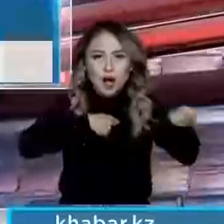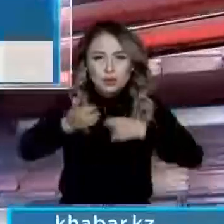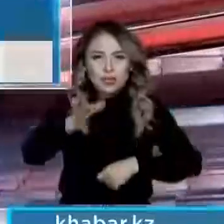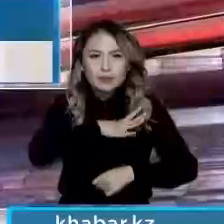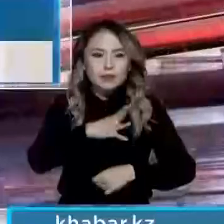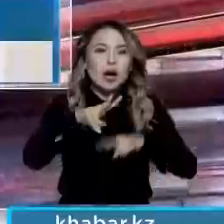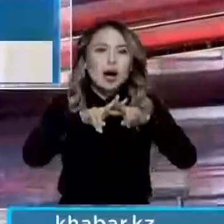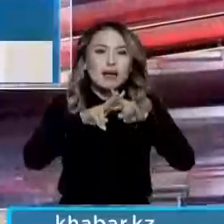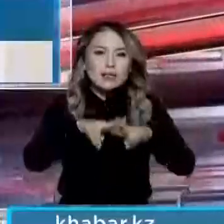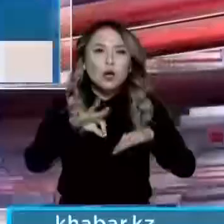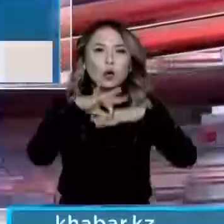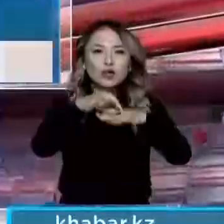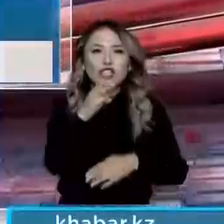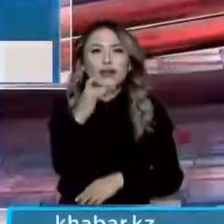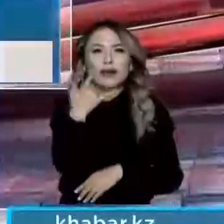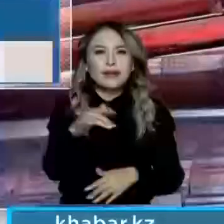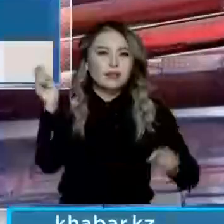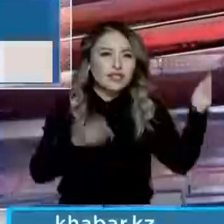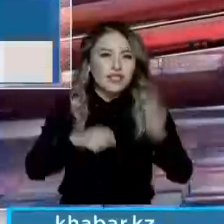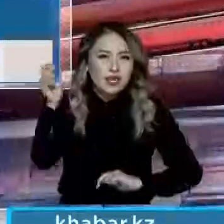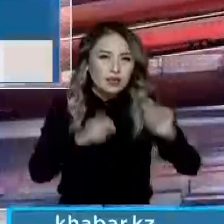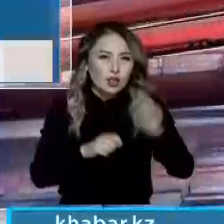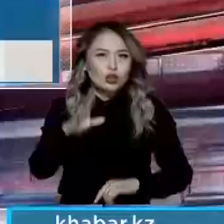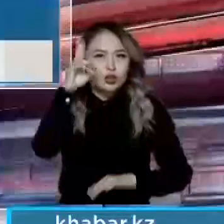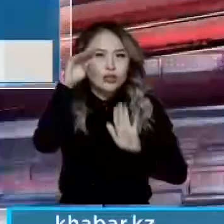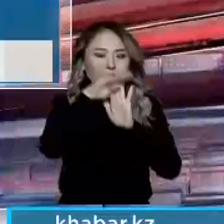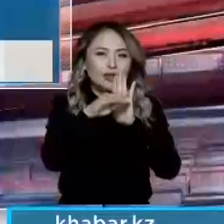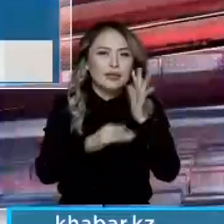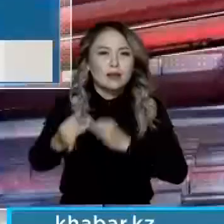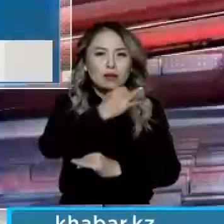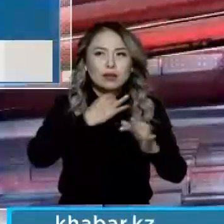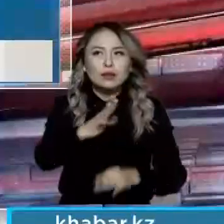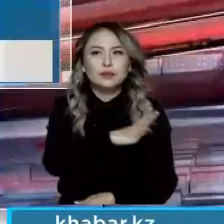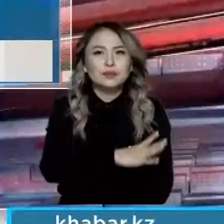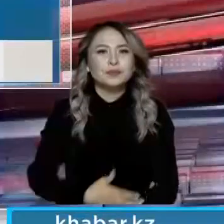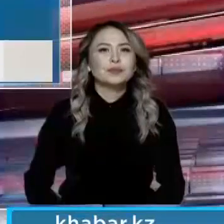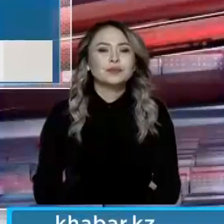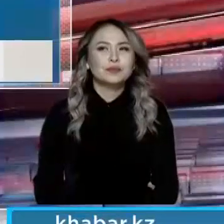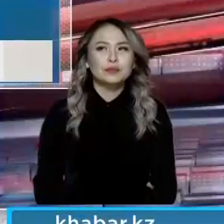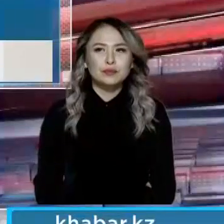пікір алмасып, Астанада өтетін Шанхай ынтымақтастық ұйымы саммитінің күн тәртібін талқылады.